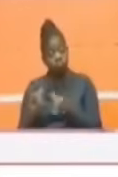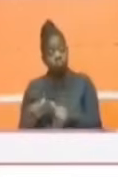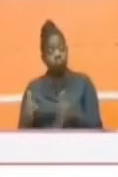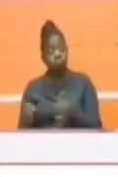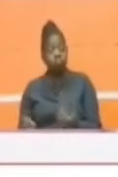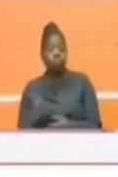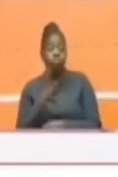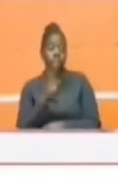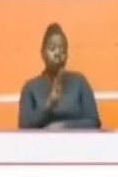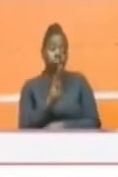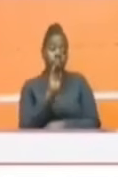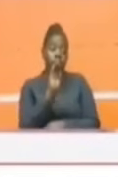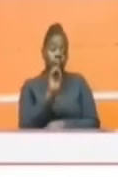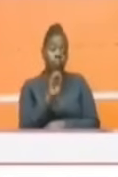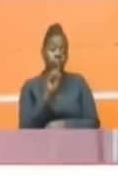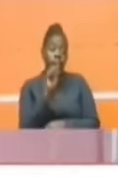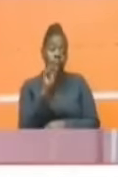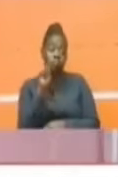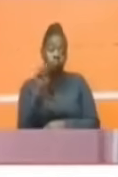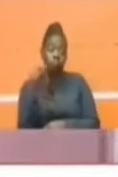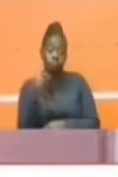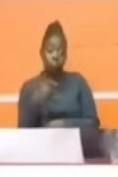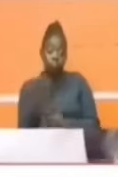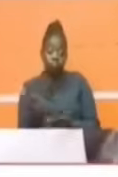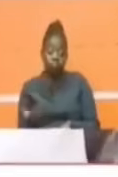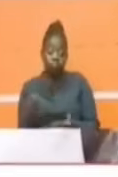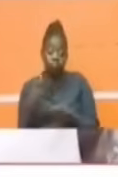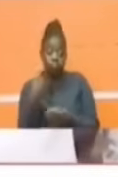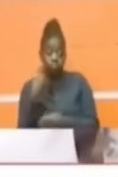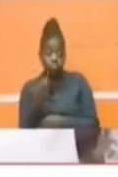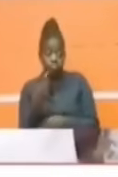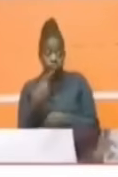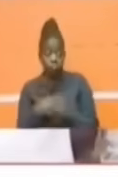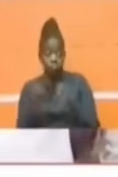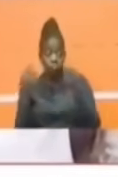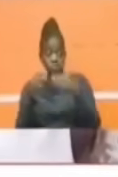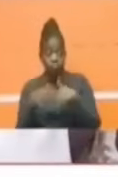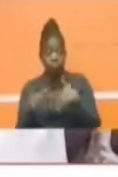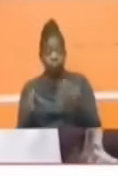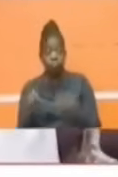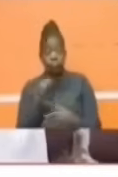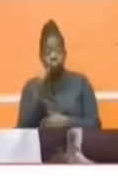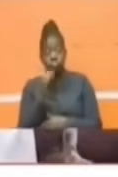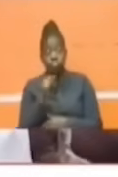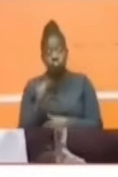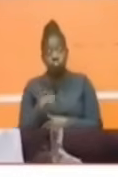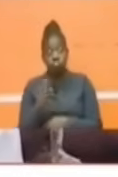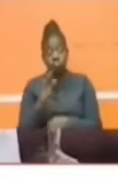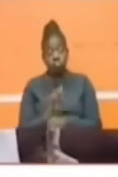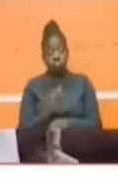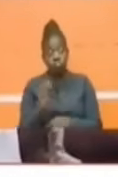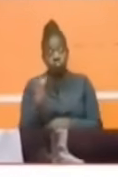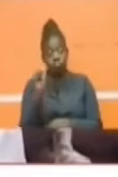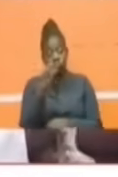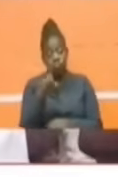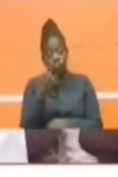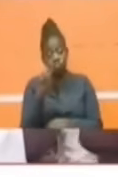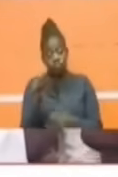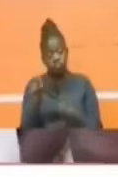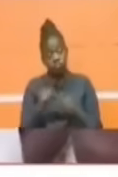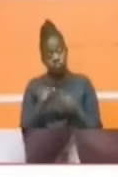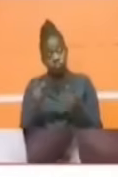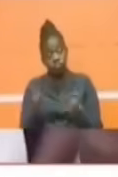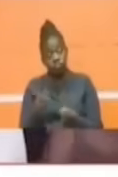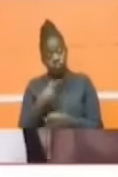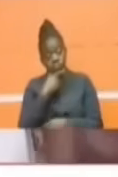batugula kiro na gula we kiro na gula mukadde we yo mukadde we kanisa Advent Uganda Professor Moses Lukwago ne nyembi lasema